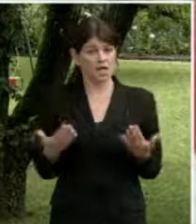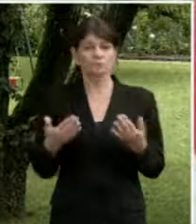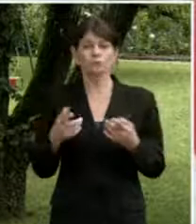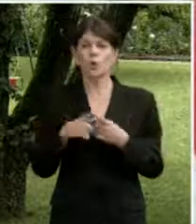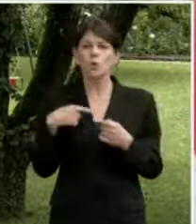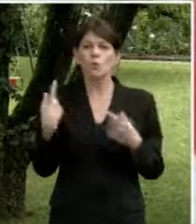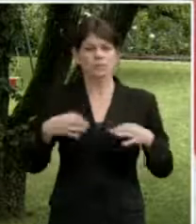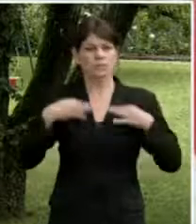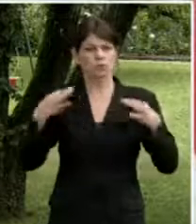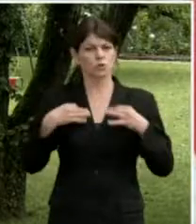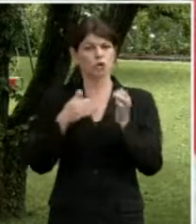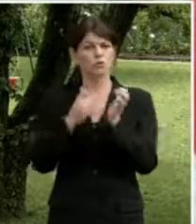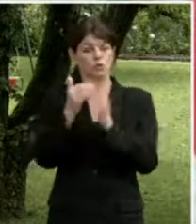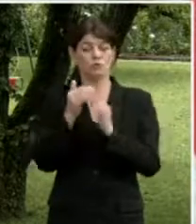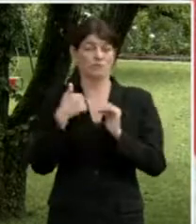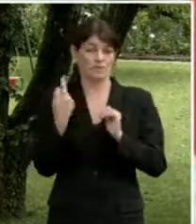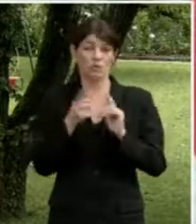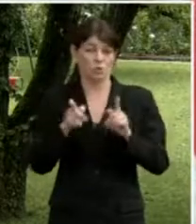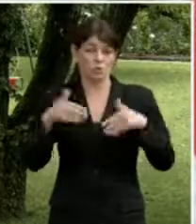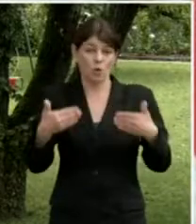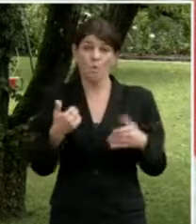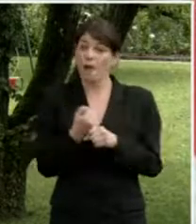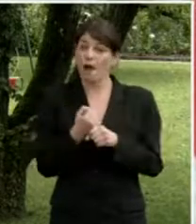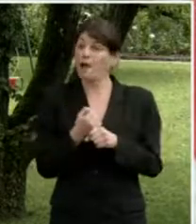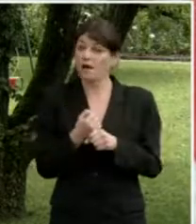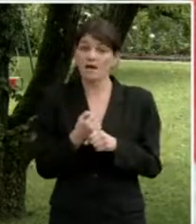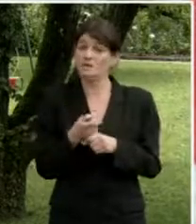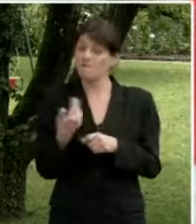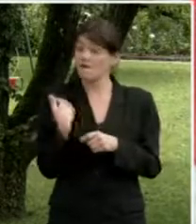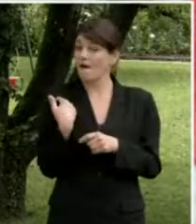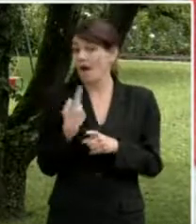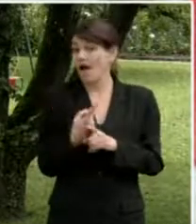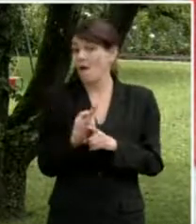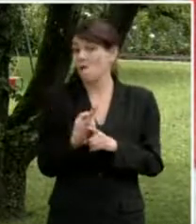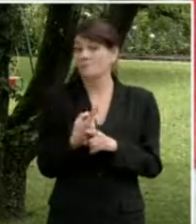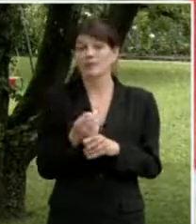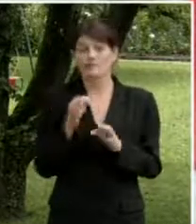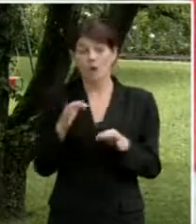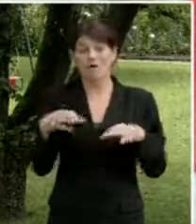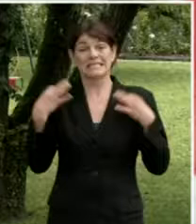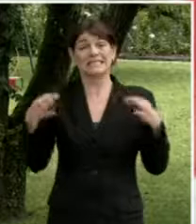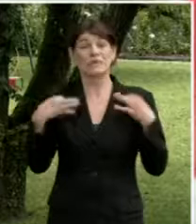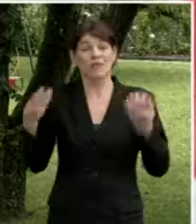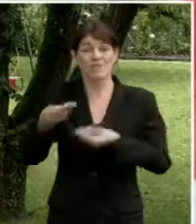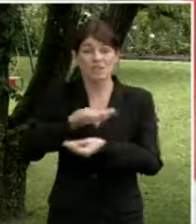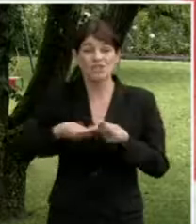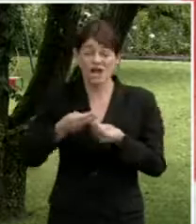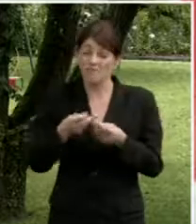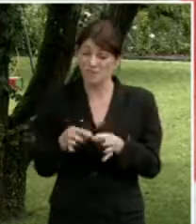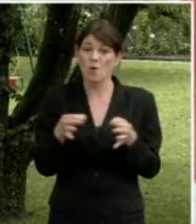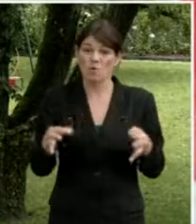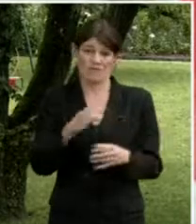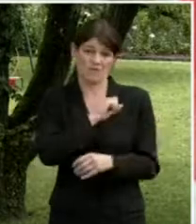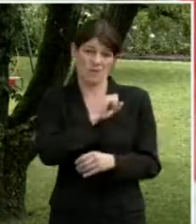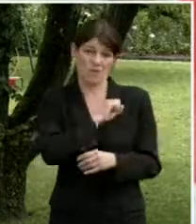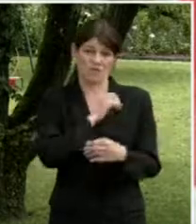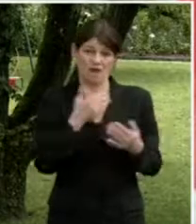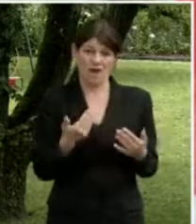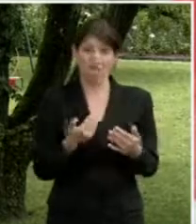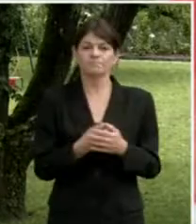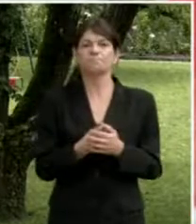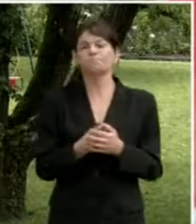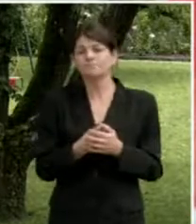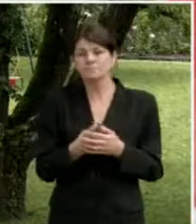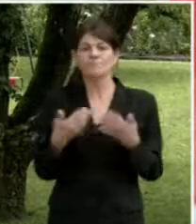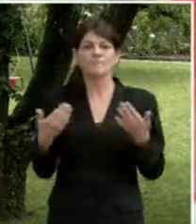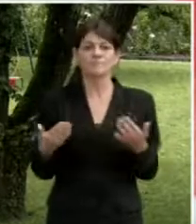unseres Gesundheitssystems tun. Es wäre auch für eine gesunde Wirtschaft von Vorteil, welche